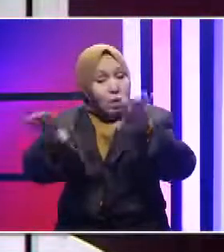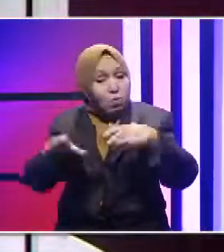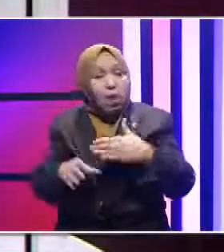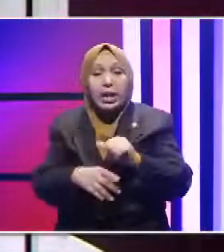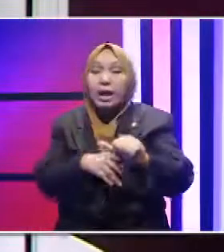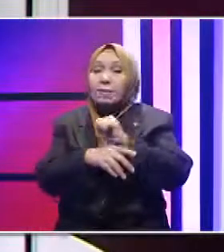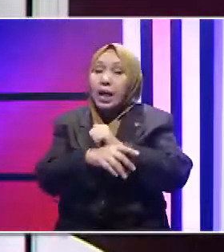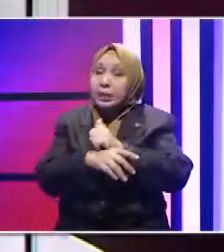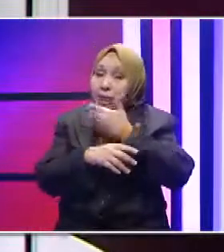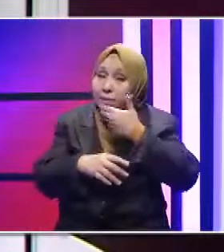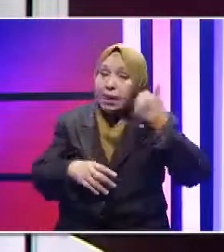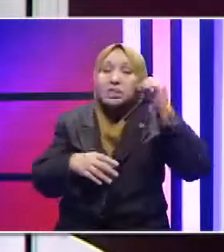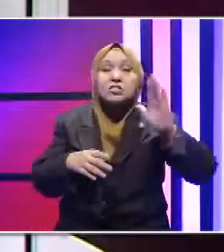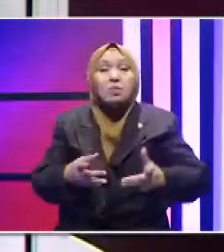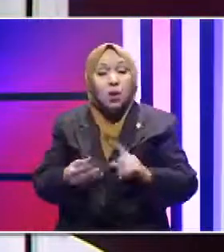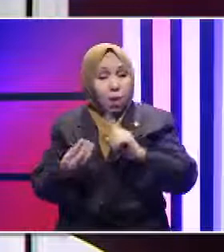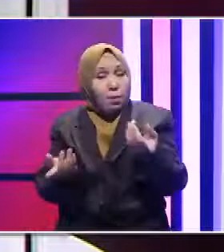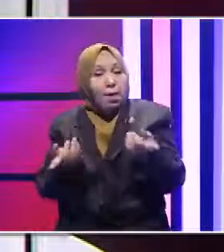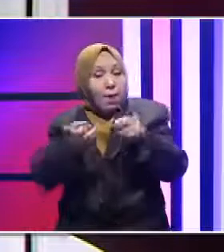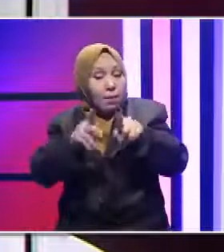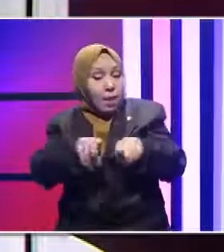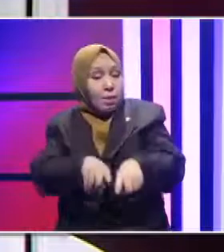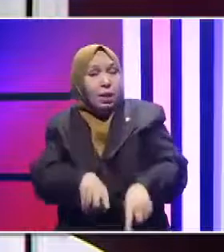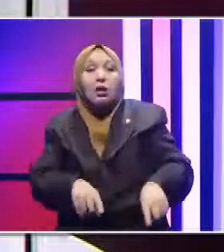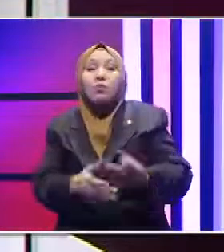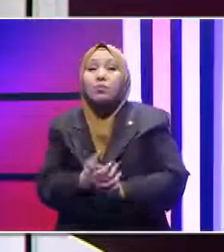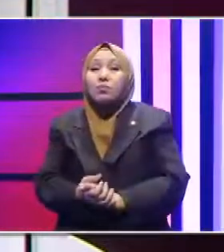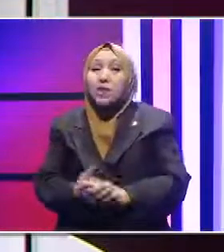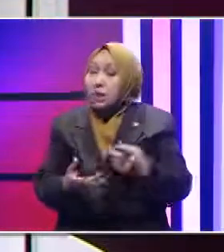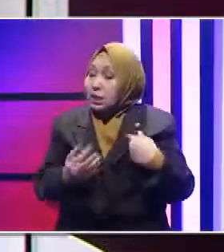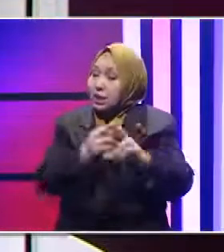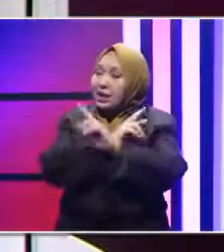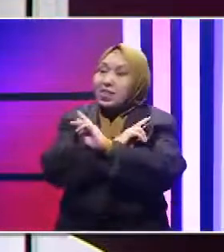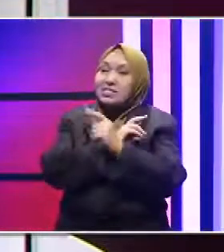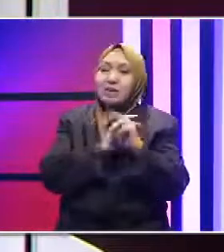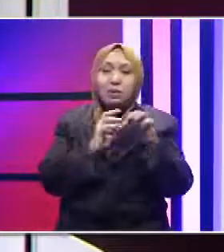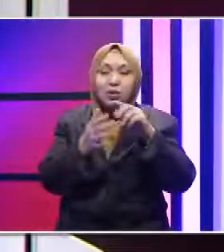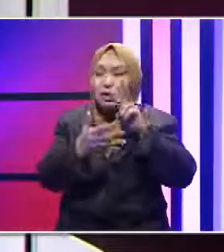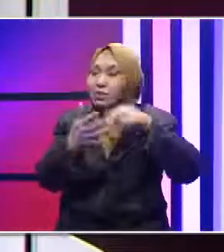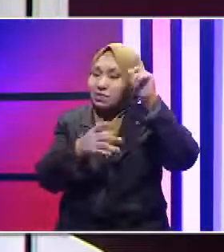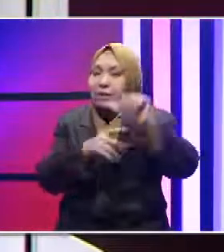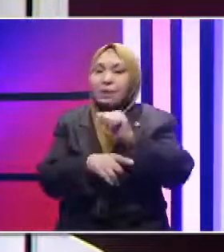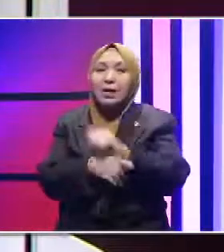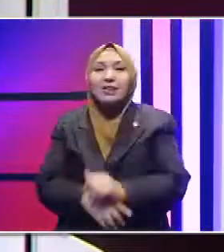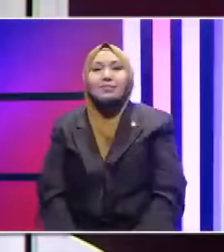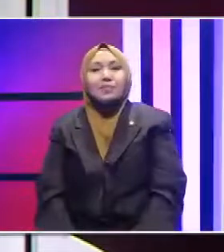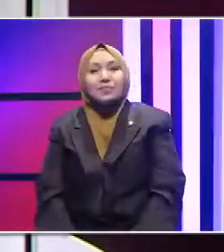terbaik sebelum peristiwa besar itu berlaku. Kita berehat sebentar. My Quran Time, baca faham amal, insyaAllah.